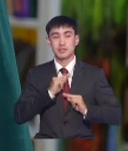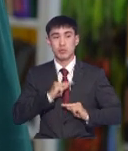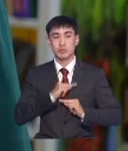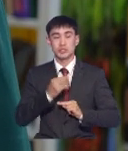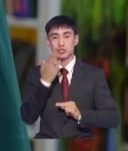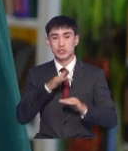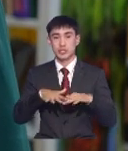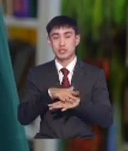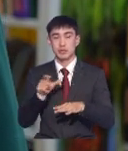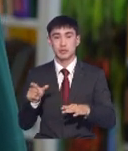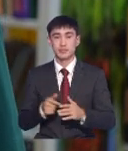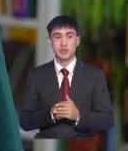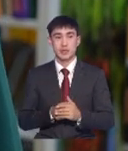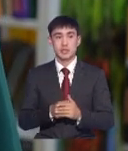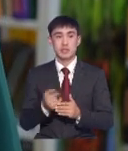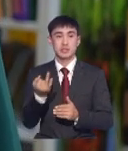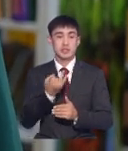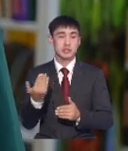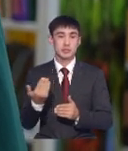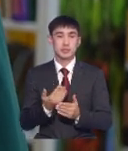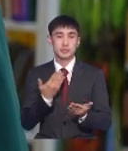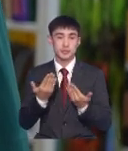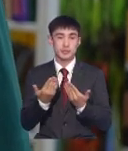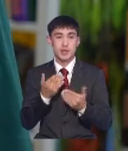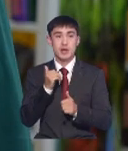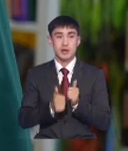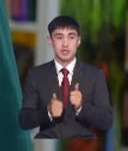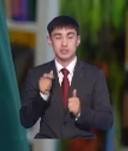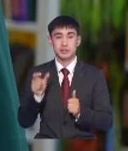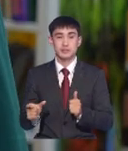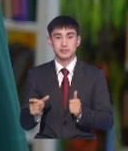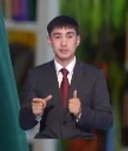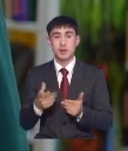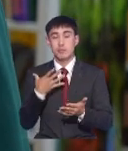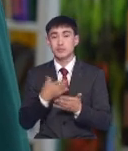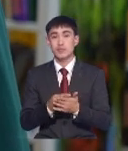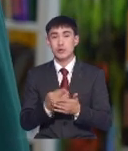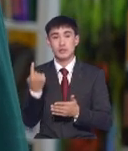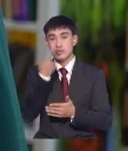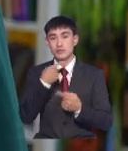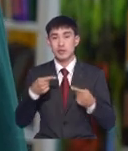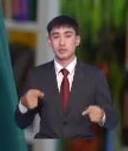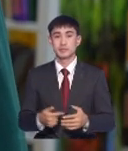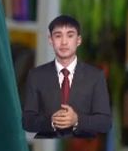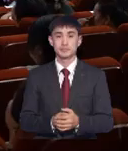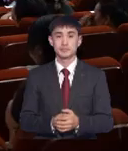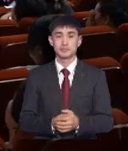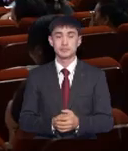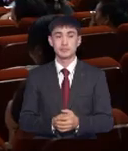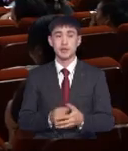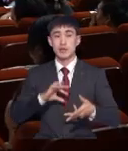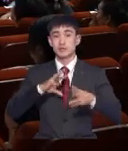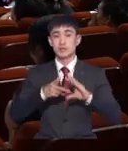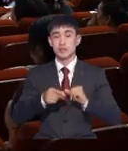с читателями ихними интересами каждый по-своему индивидуален читатель в